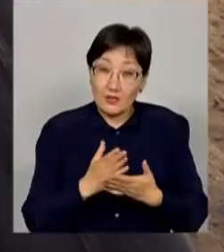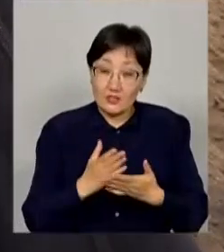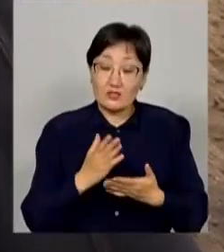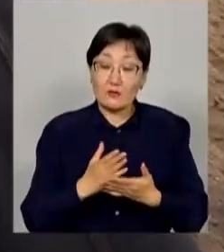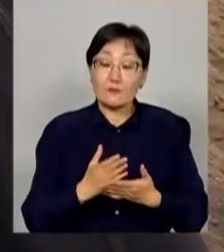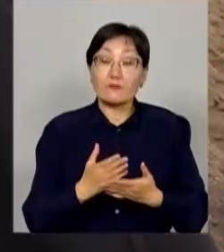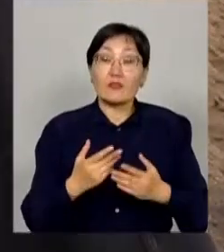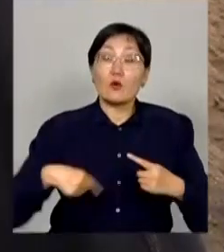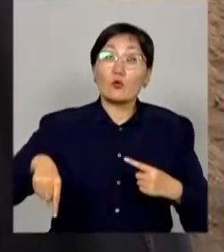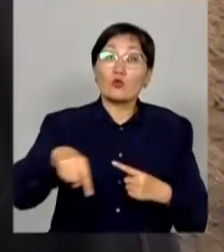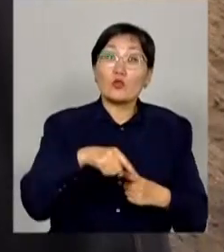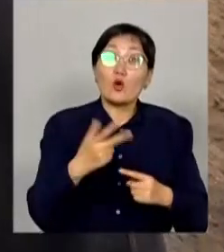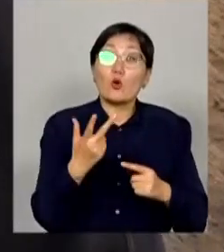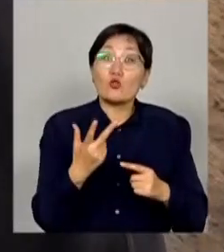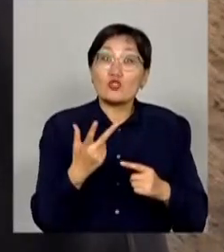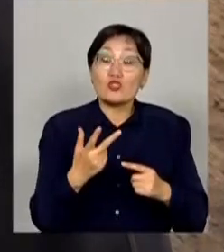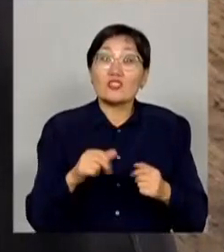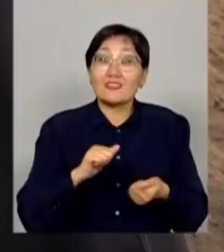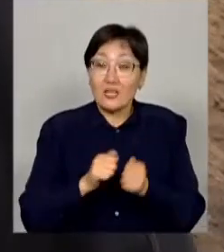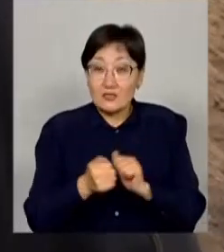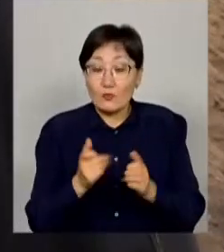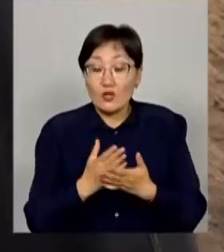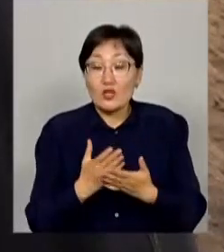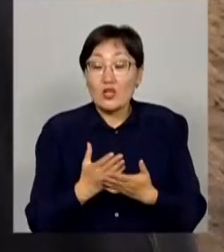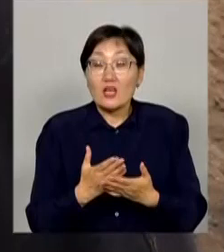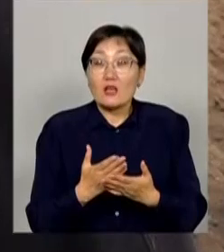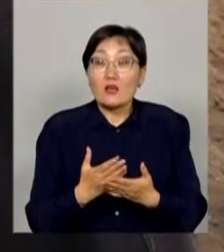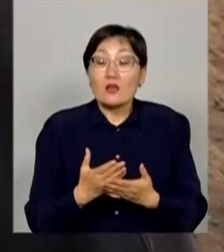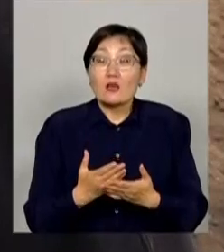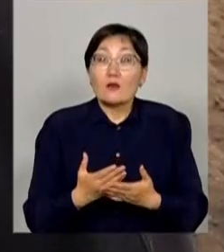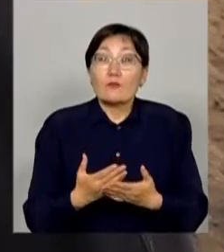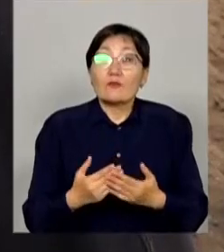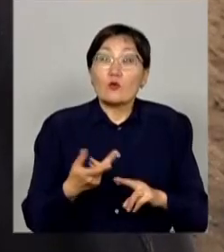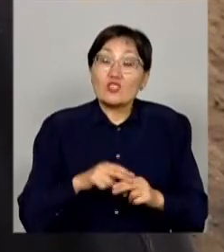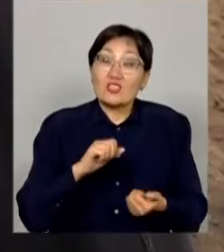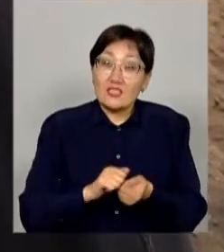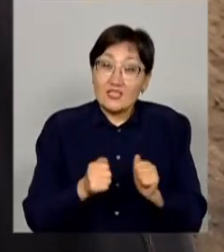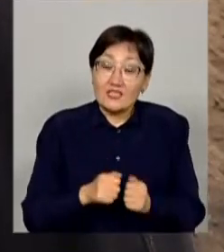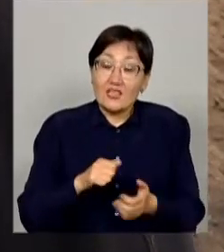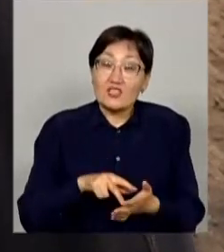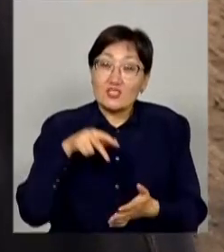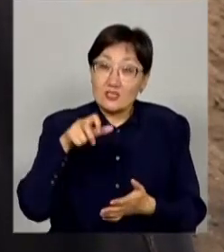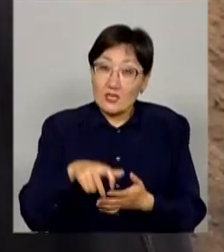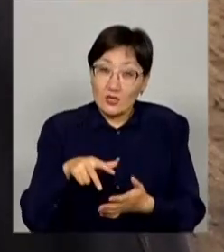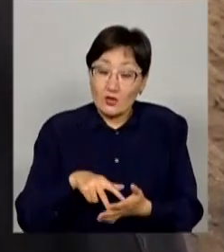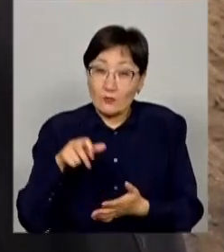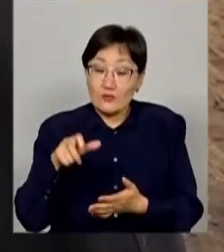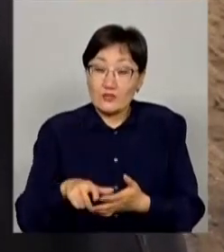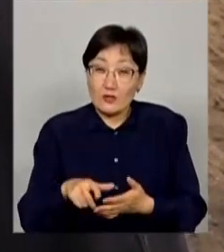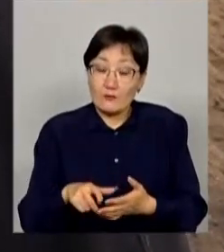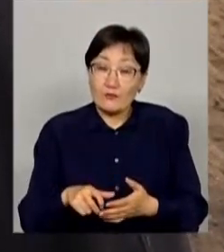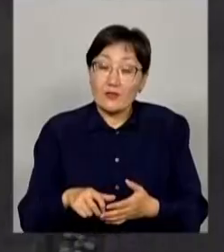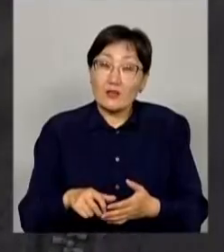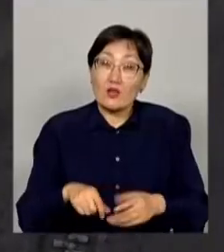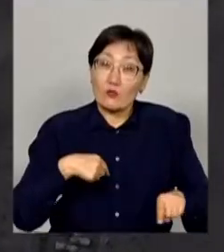үш тас тұрған осындай балаба тастар сол тасты секіріп атқып мініп бір жағын ворота сияқты